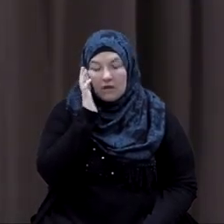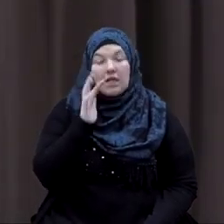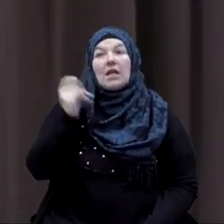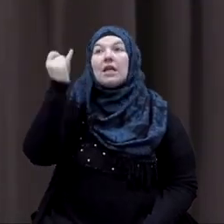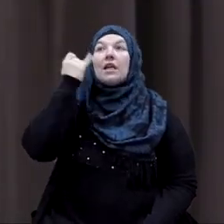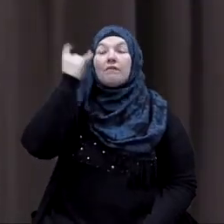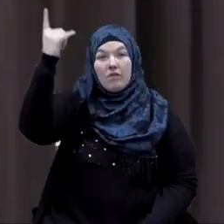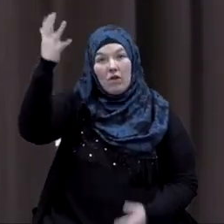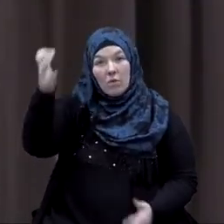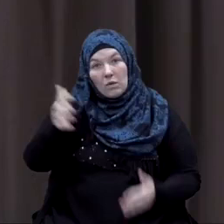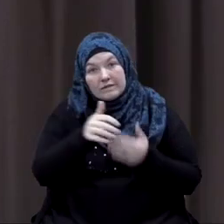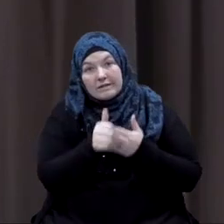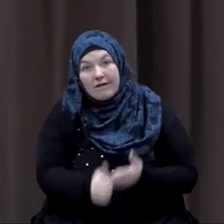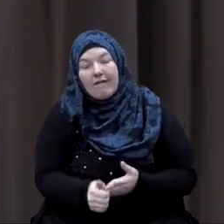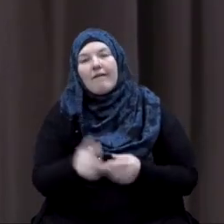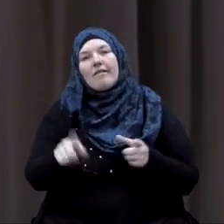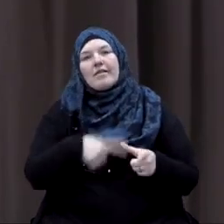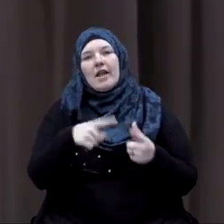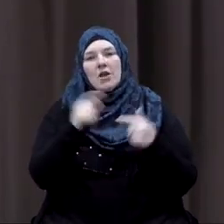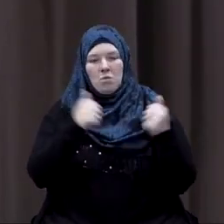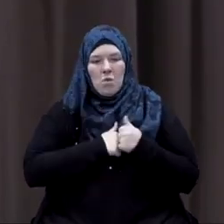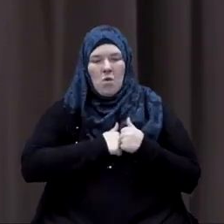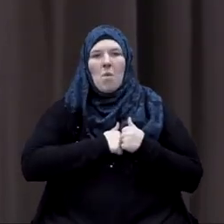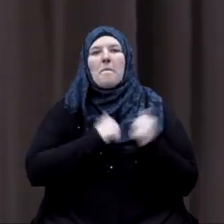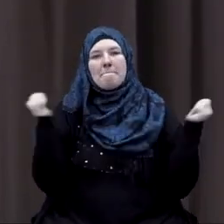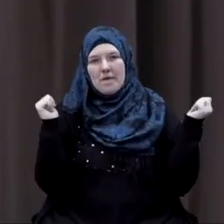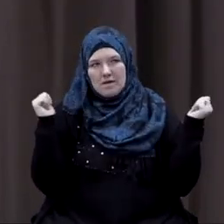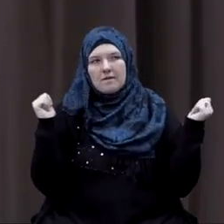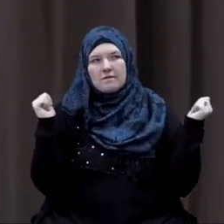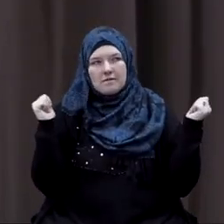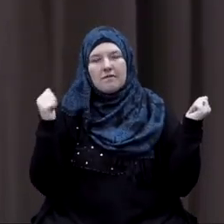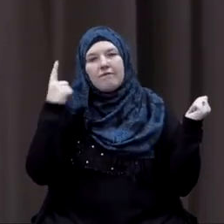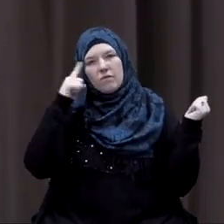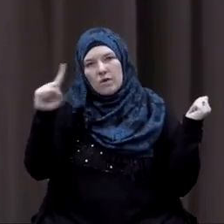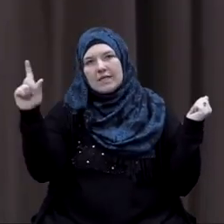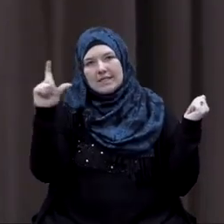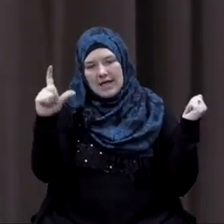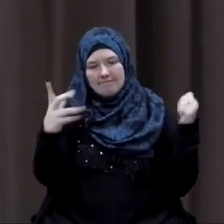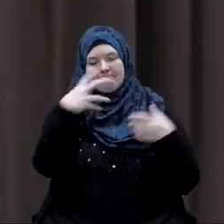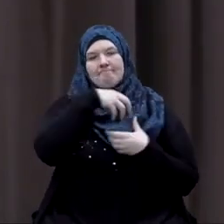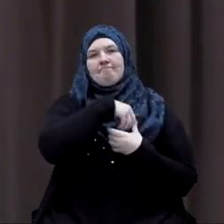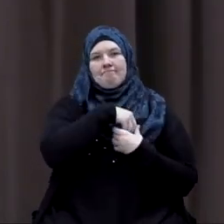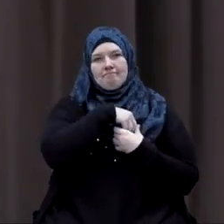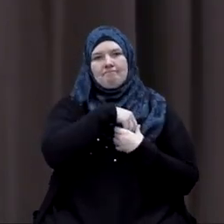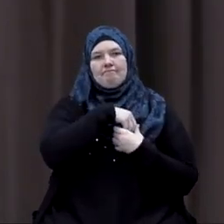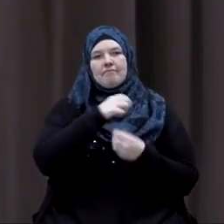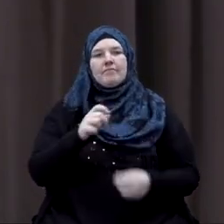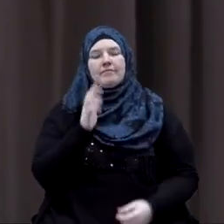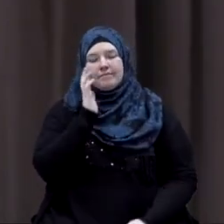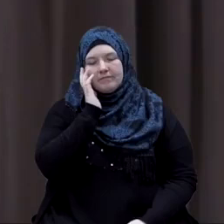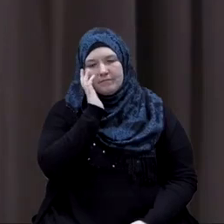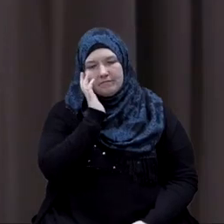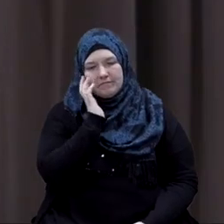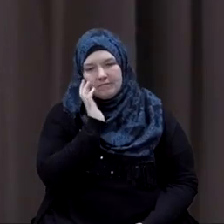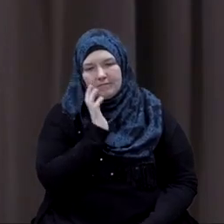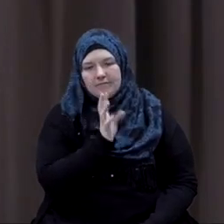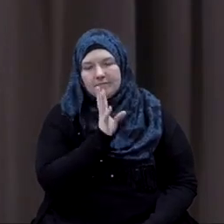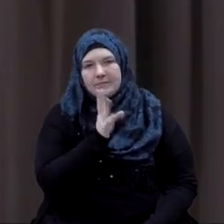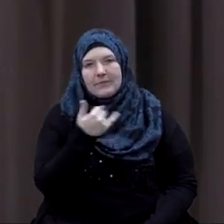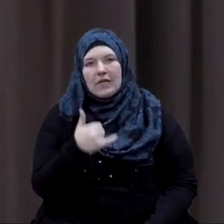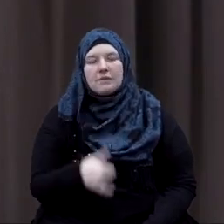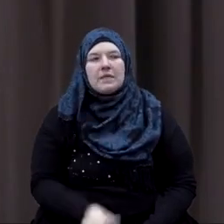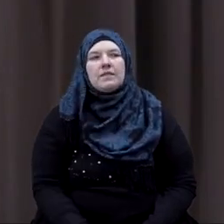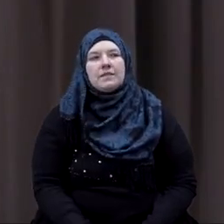to guide, he would open up his chest, his heart for Islam. وَمَنْ يُرِدْ أَنْ يُضِلَّهُ